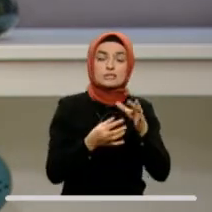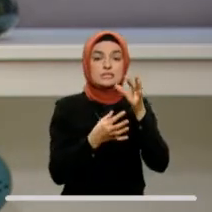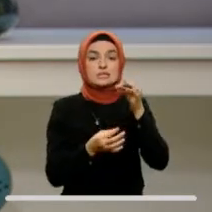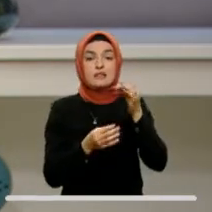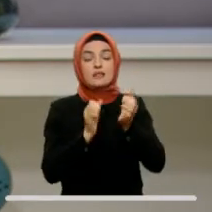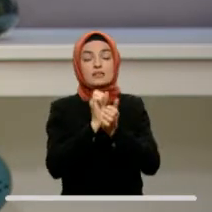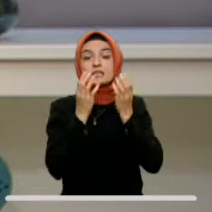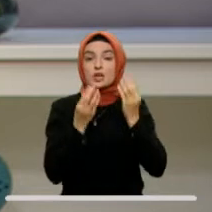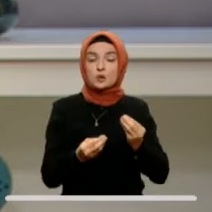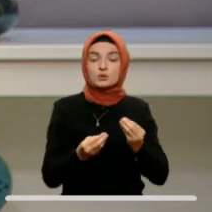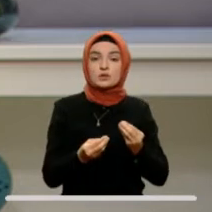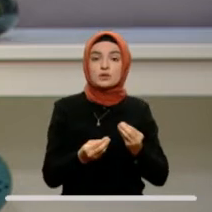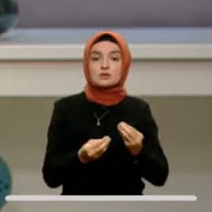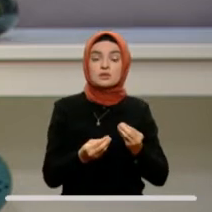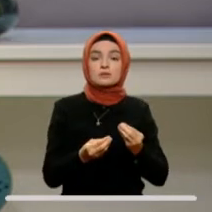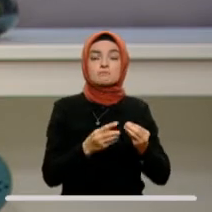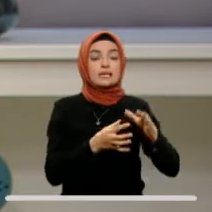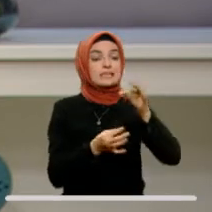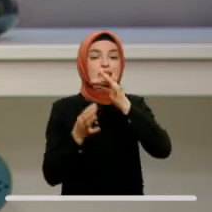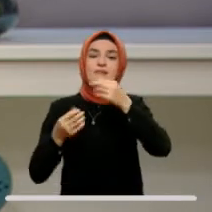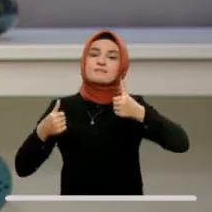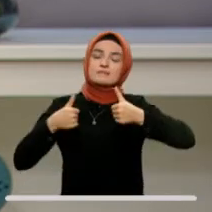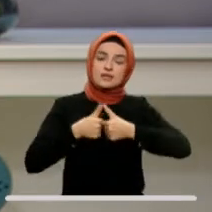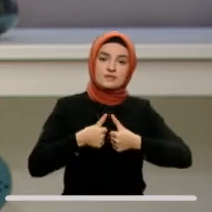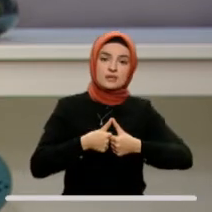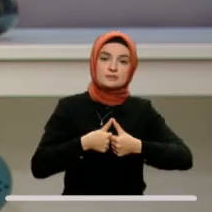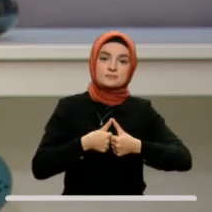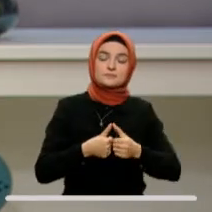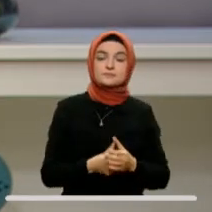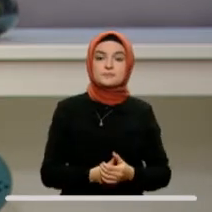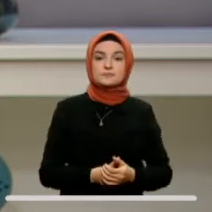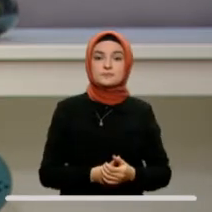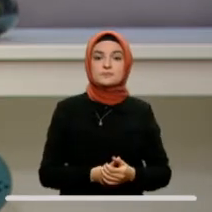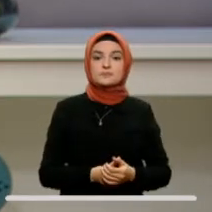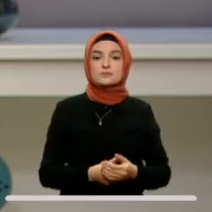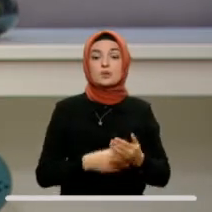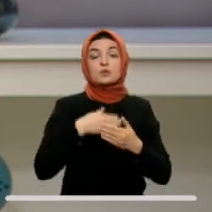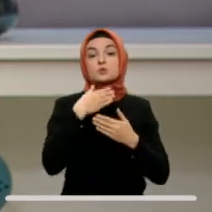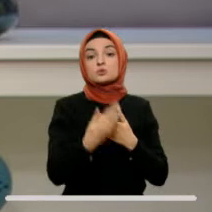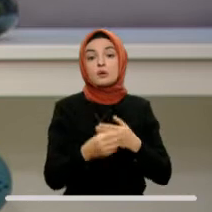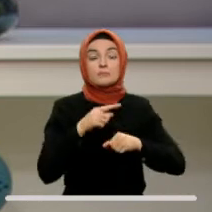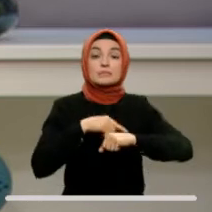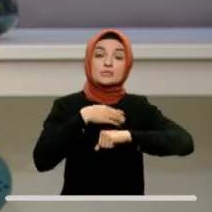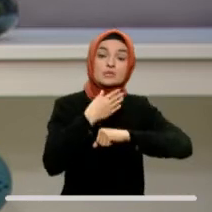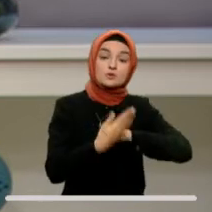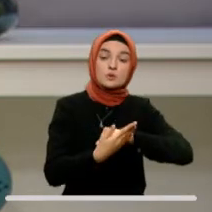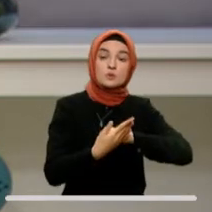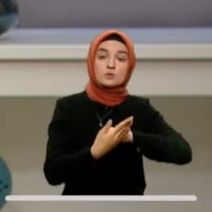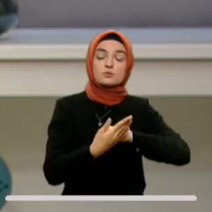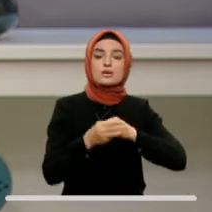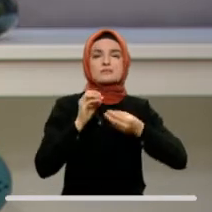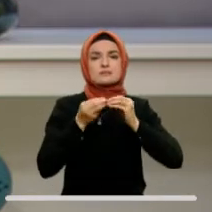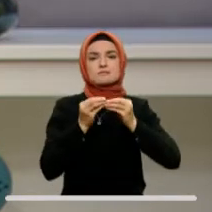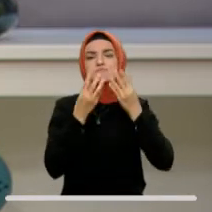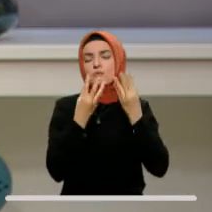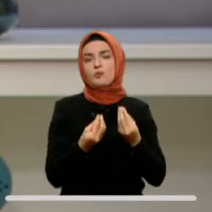farklı beklentilerin olduğu kişiler, bireyler evlendi. Ve sonra belli bir süre sonra bahsettiğiniz üzere belli sıkıntılar